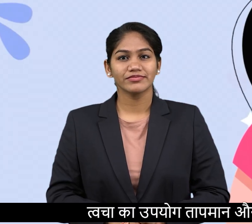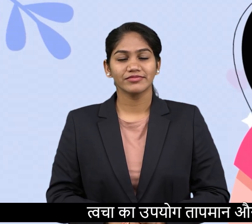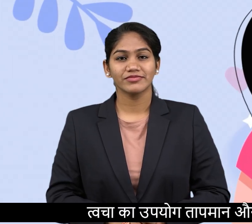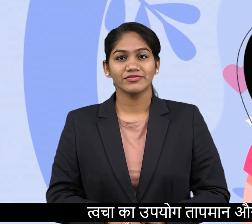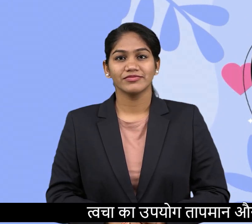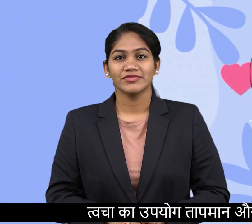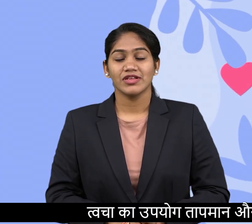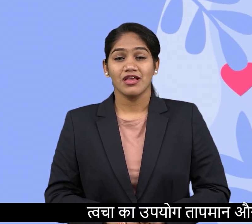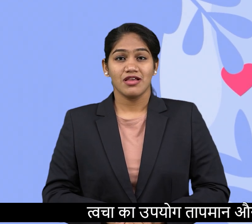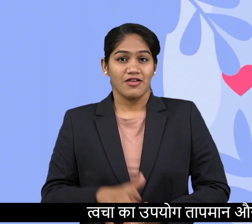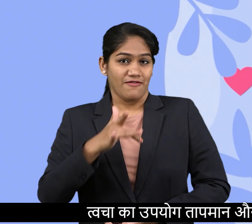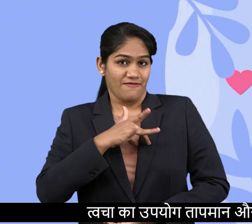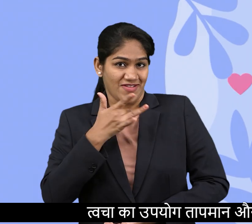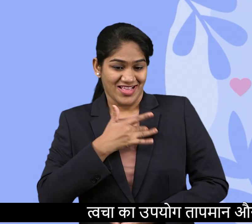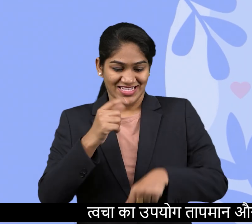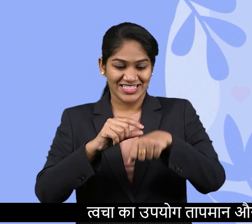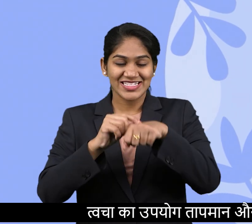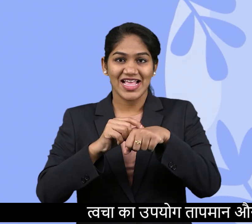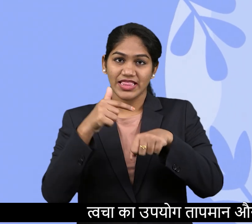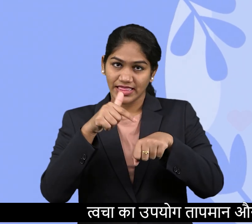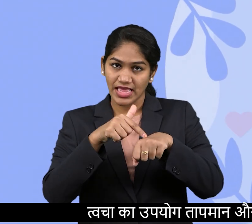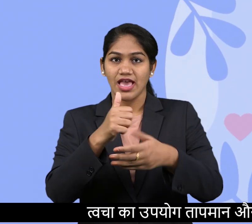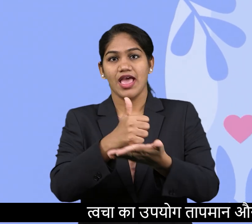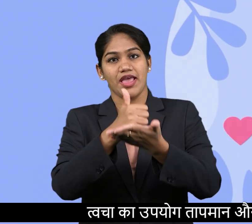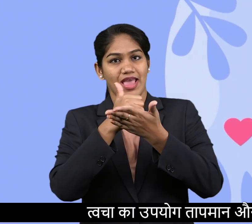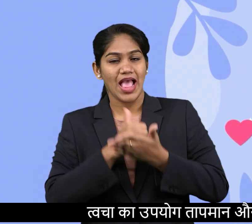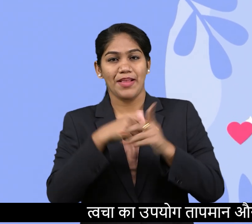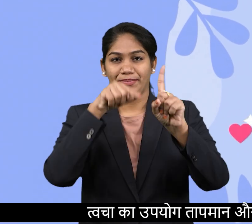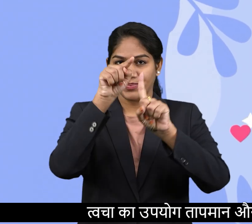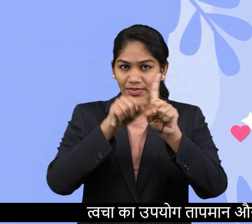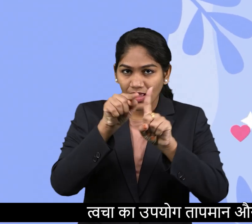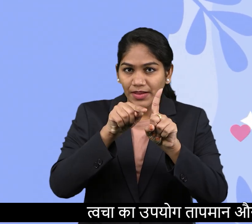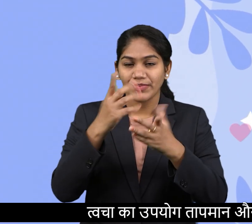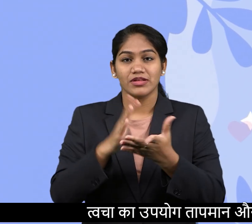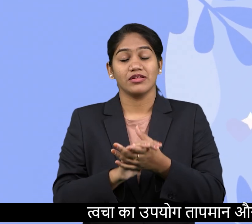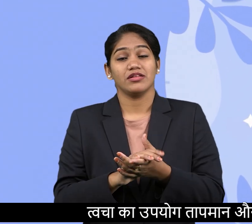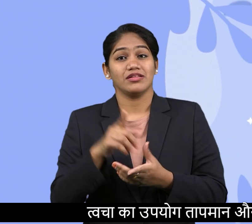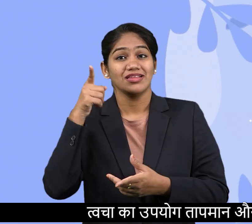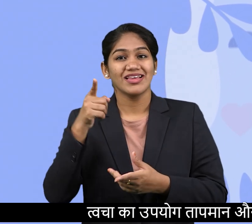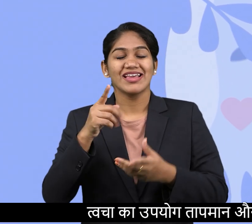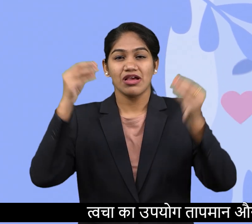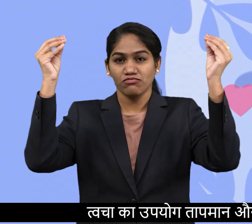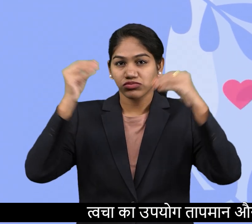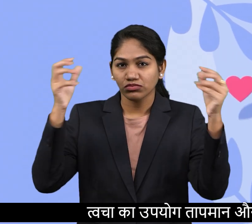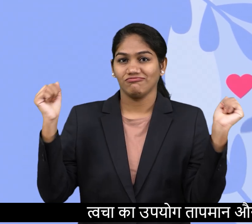त्वचा का उपयोग तापमान और प्रकृति को महसूस करने के लिए करते हैं।